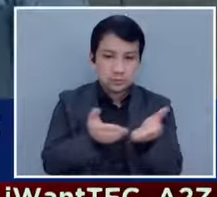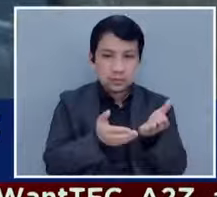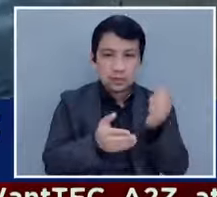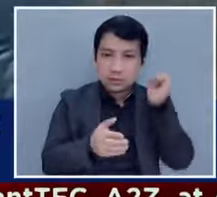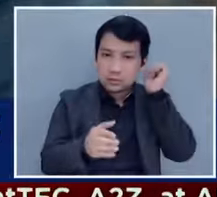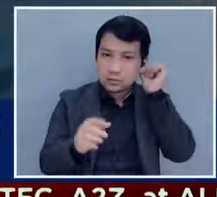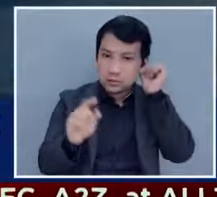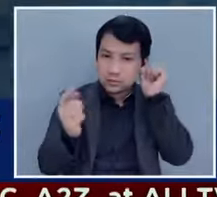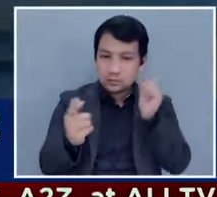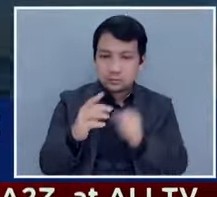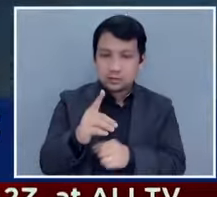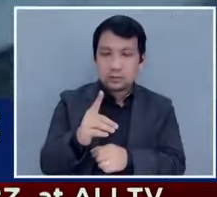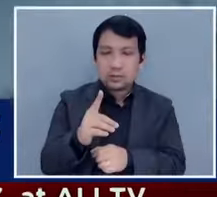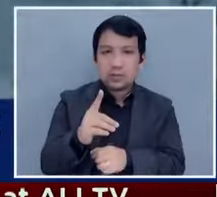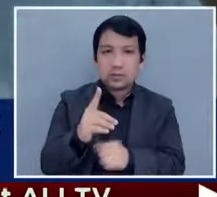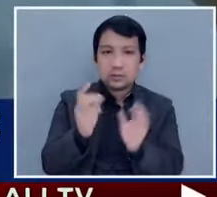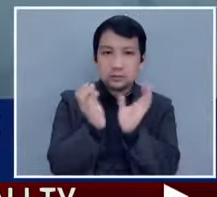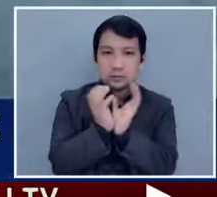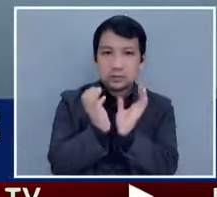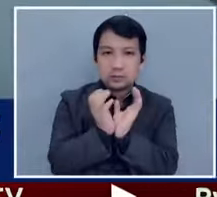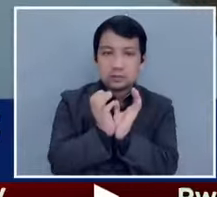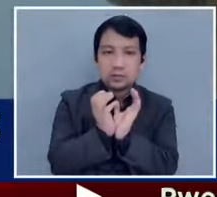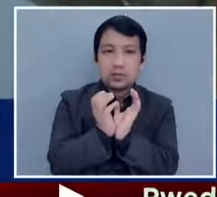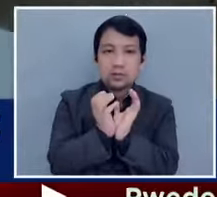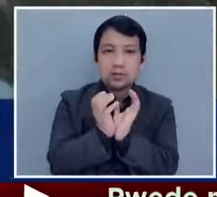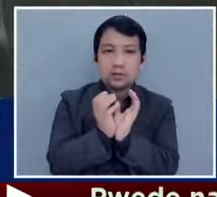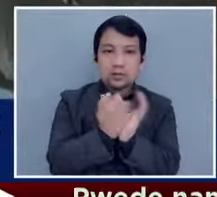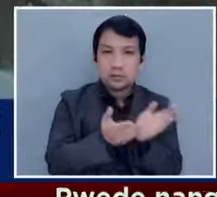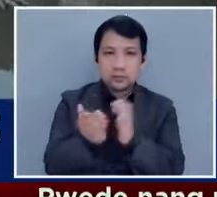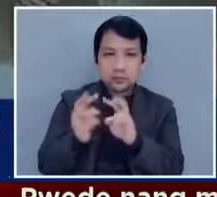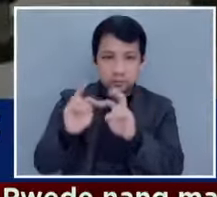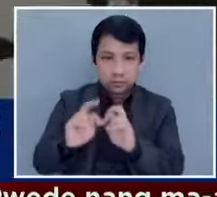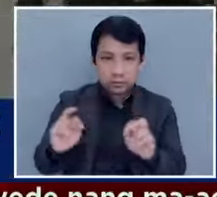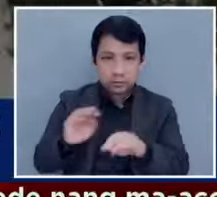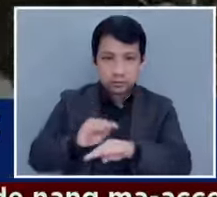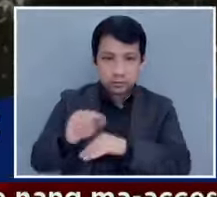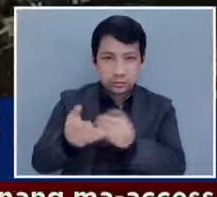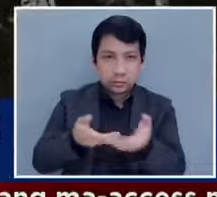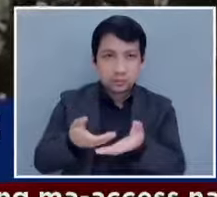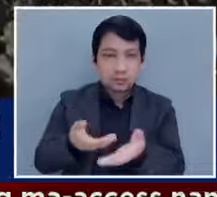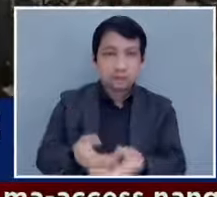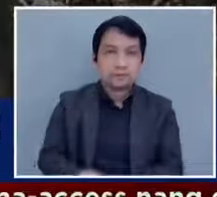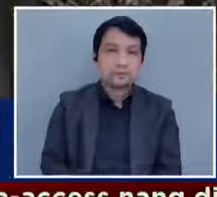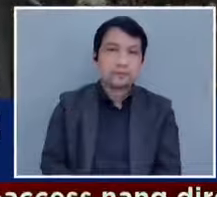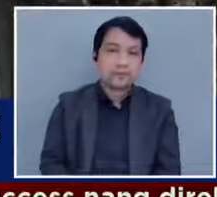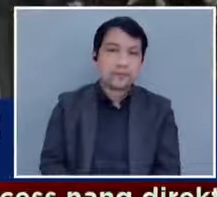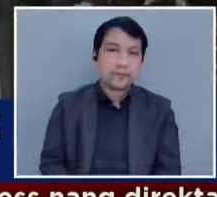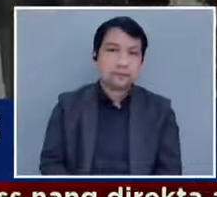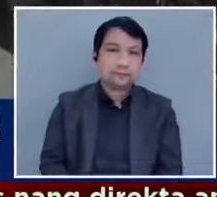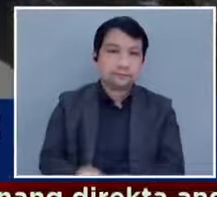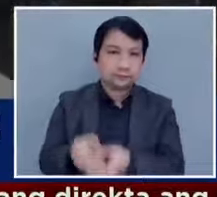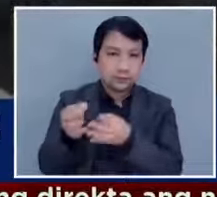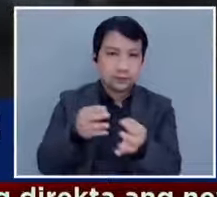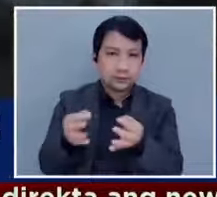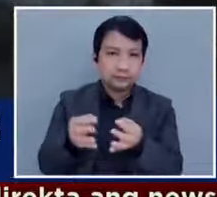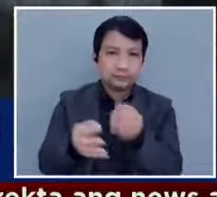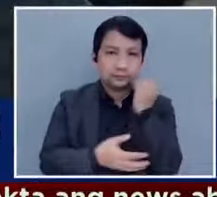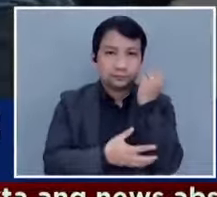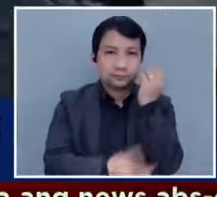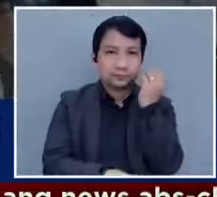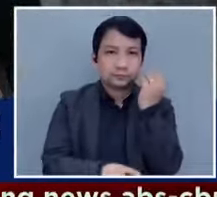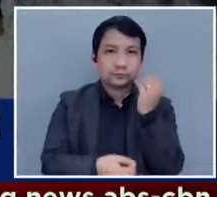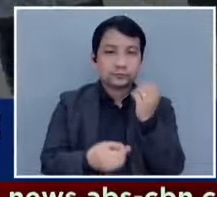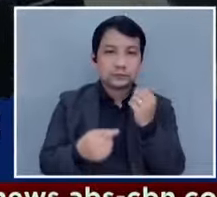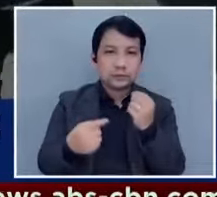kustodiya ng Department of Social Welfare and Development para sumailalim sa counseling. Paliwanag ng suspect, kahirapan ang nagtulak sa